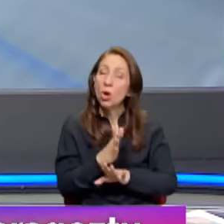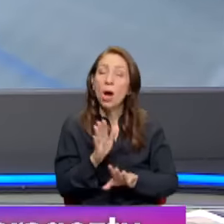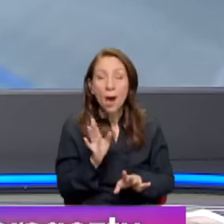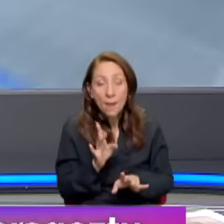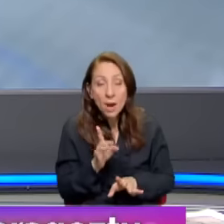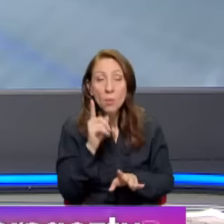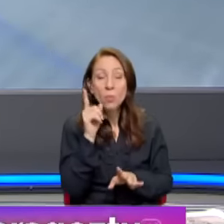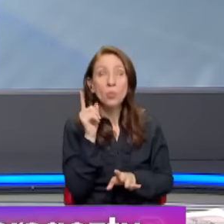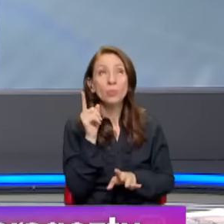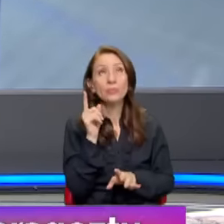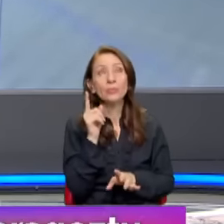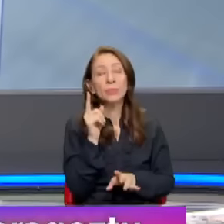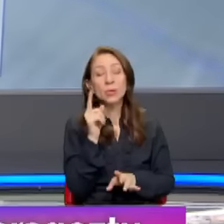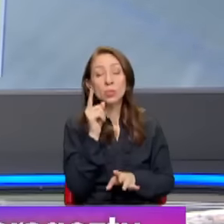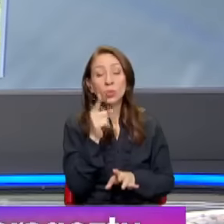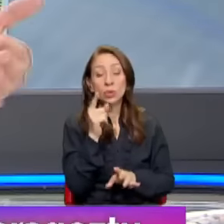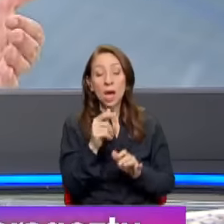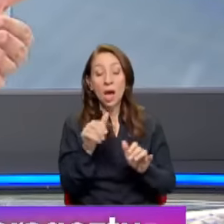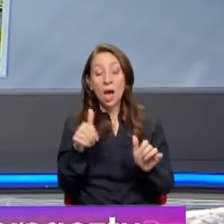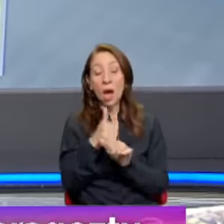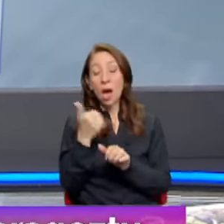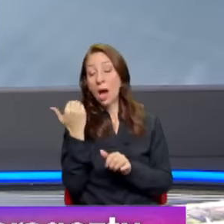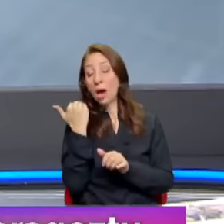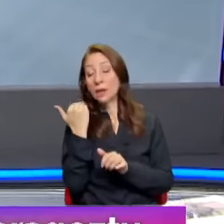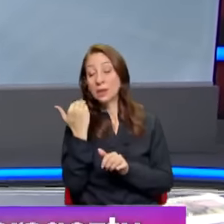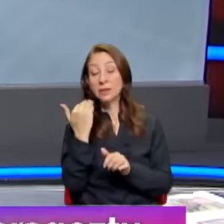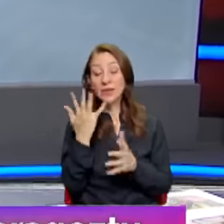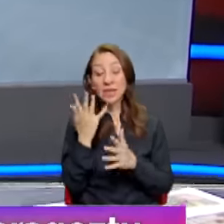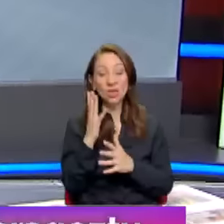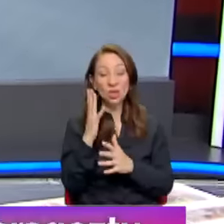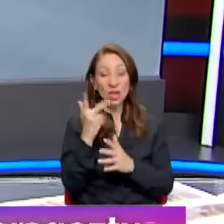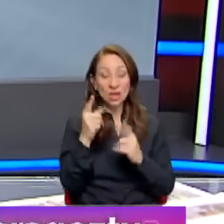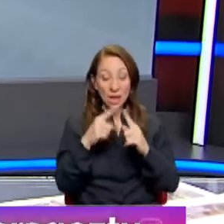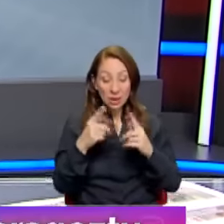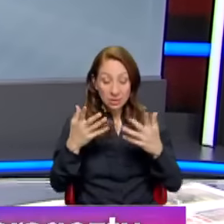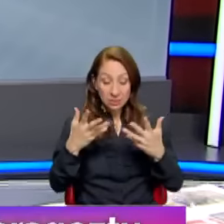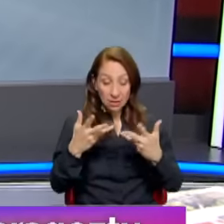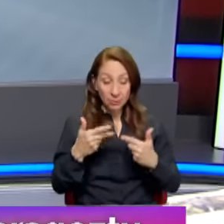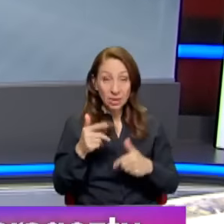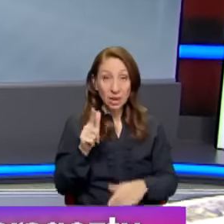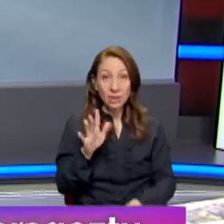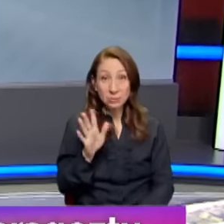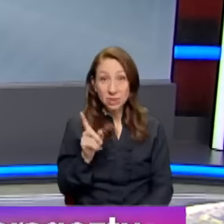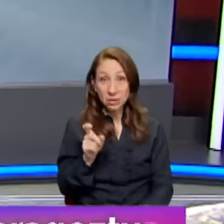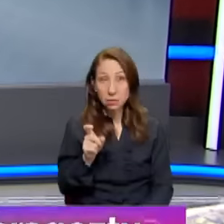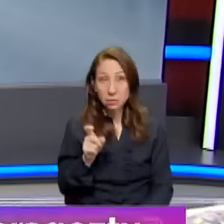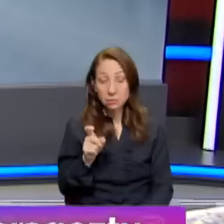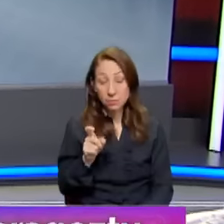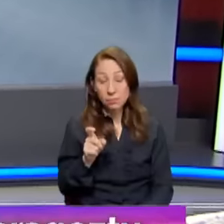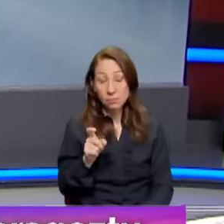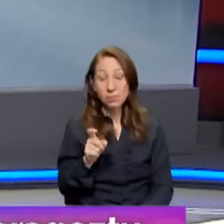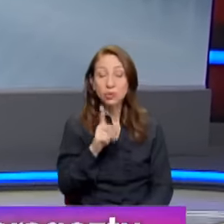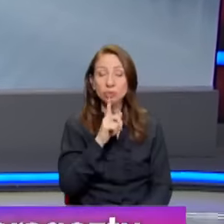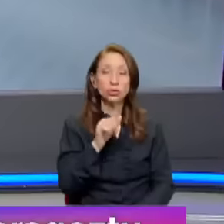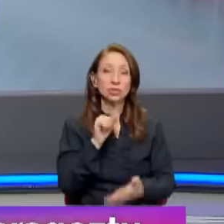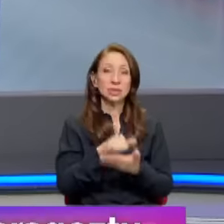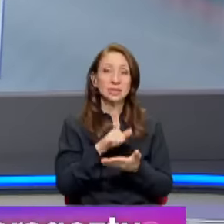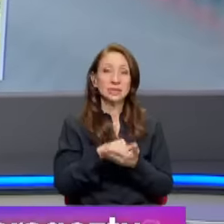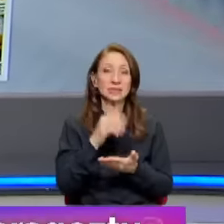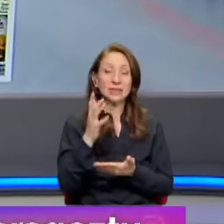ama bunun da bir arka planının ya da geleceğinin hesaplanması gerekmez mi gelelim Sözcü